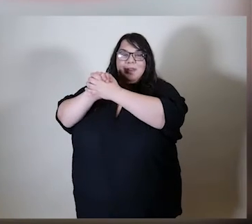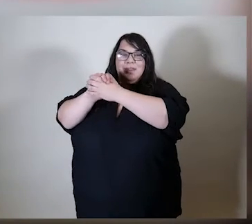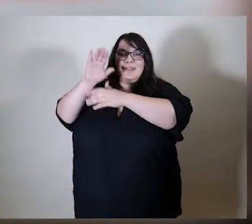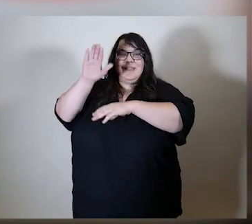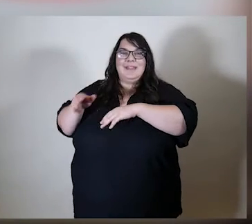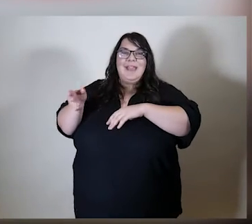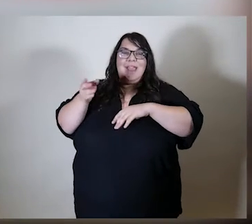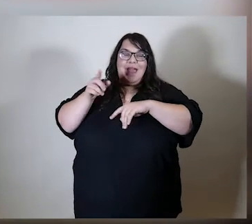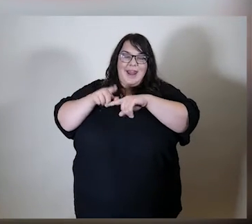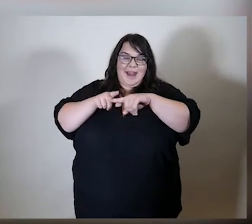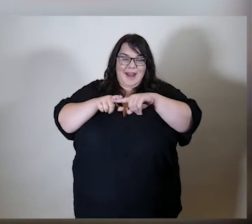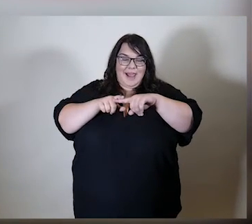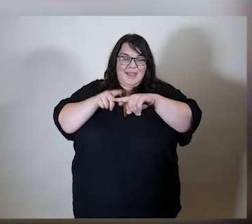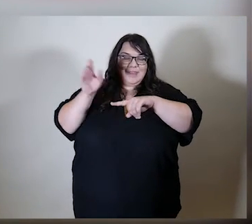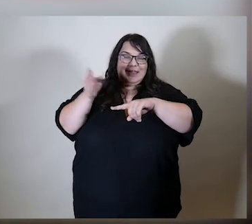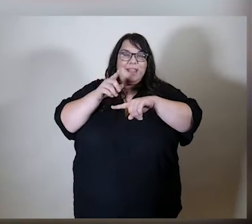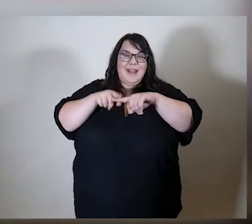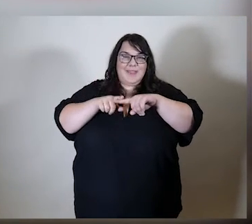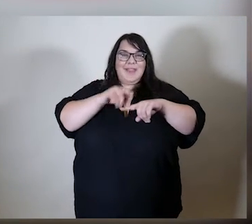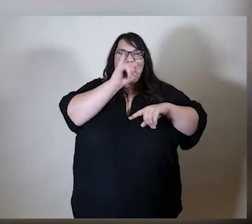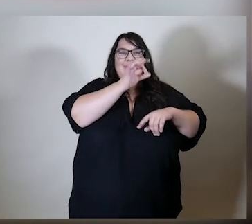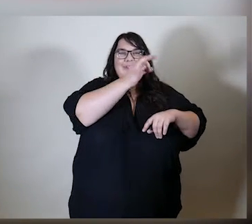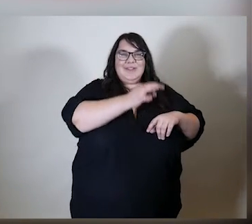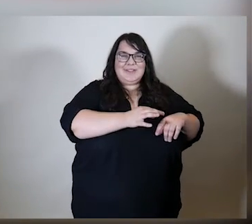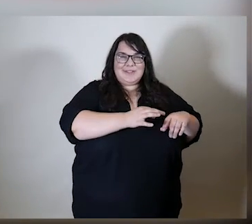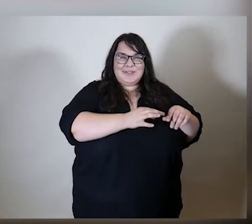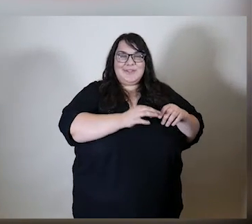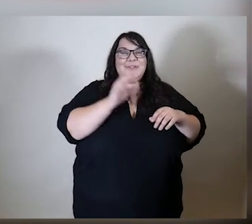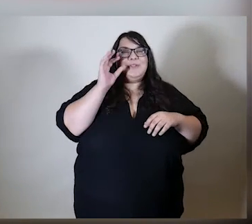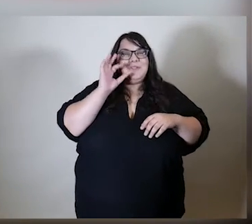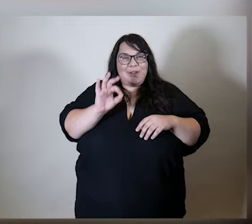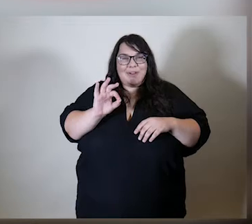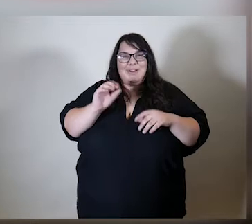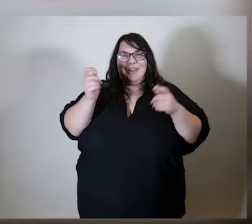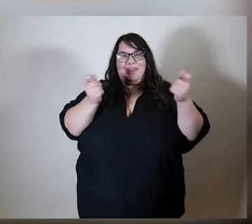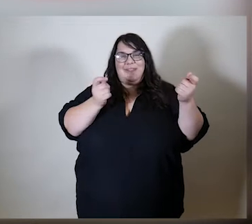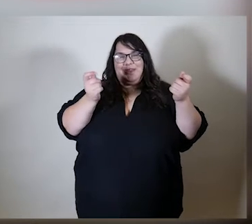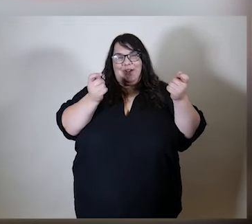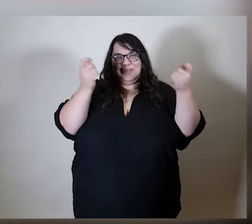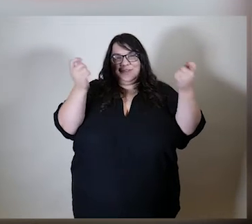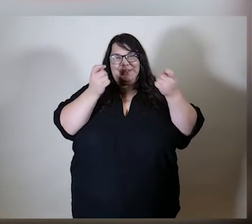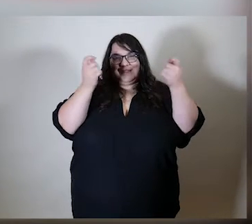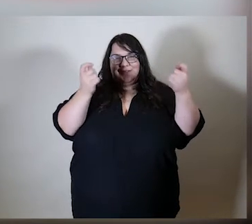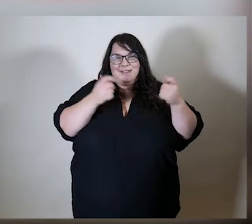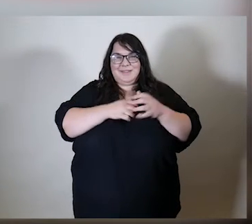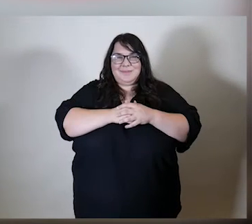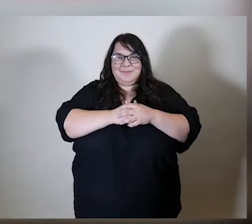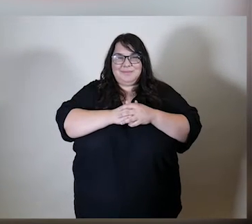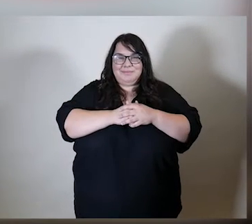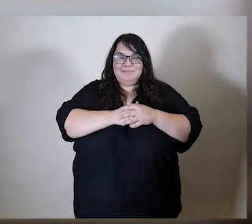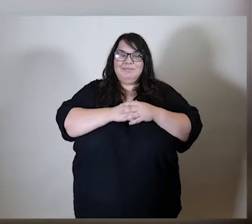Δυτικής Ελλάδας και Νοτίων Ιωνίων Νήσων για την εκδήλωση που διοργανώνει. Απαιτούμε από την Πολιτεία